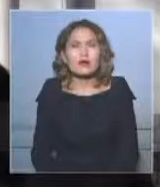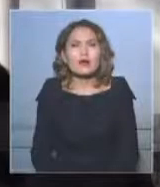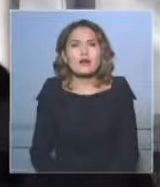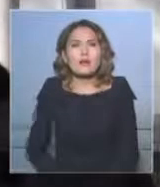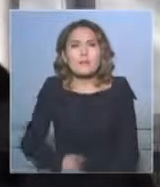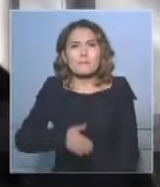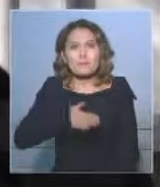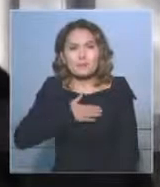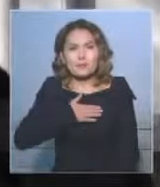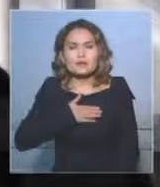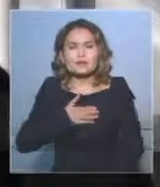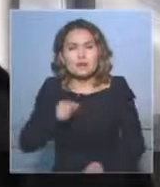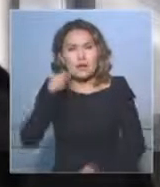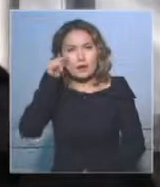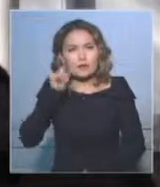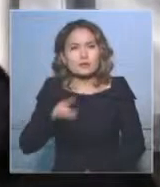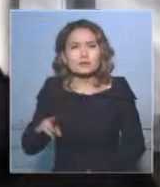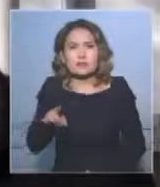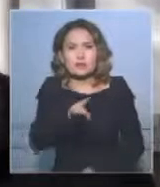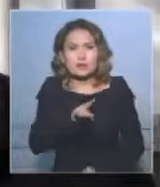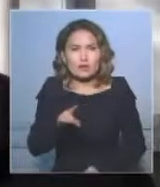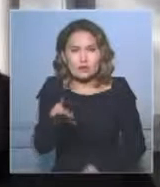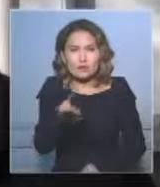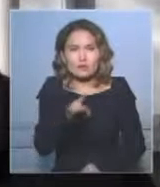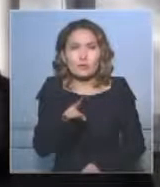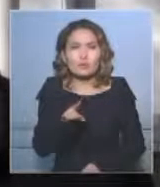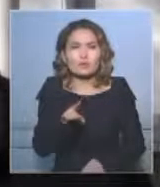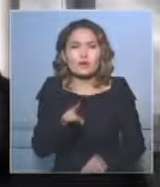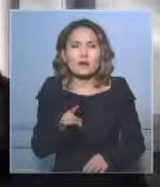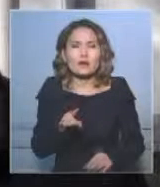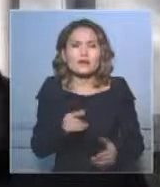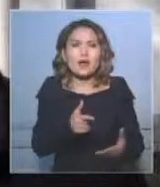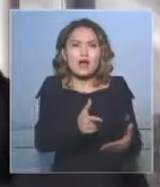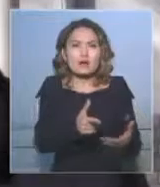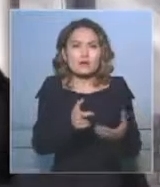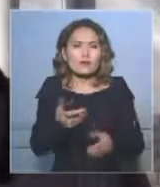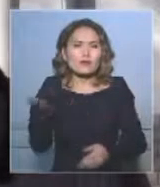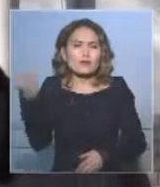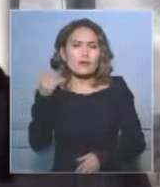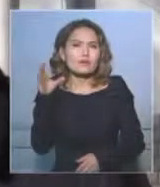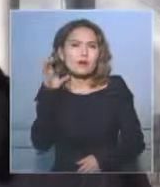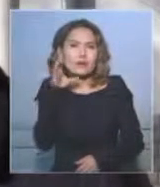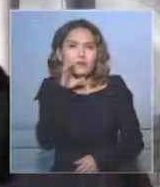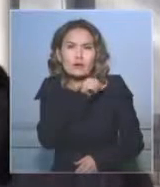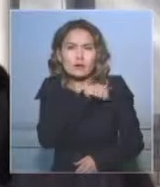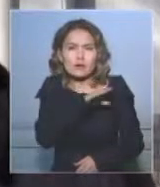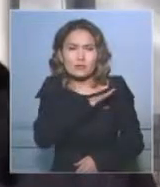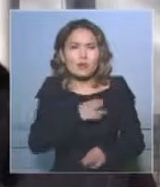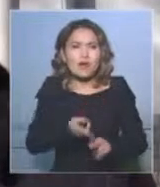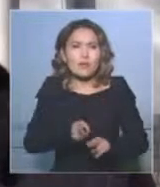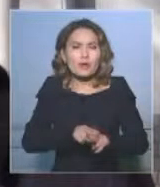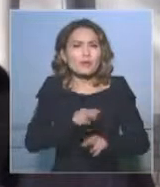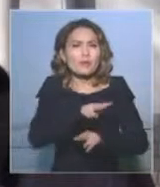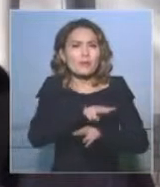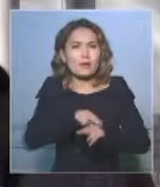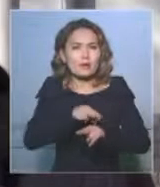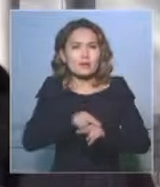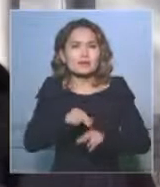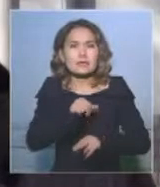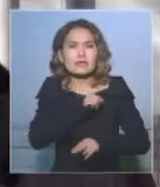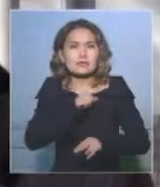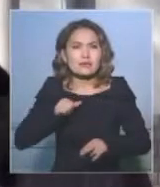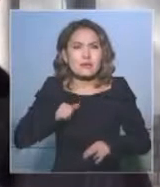саяси жағдай ушығатындай болып жатса, жекелеген топтар осы қаруларды қолдануы мүмкін. Сондықтан бұл өте өзекті мәселе. Менің